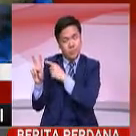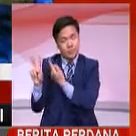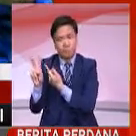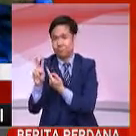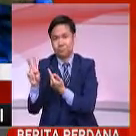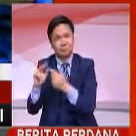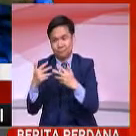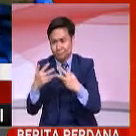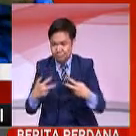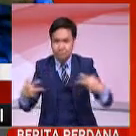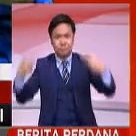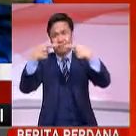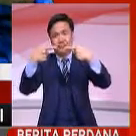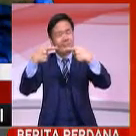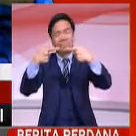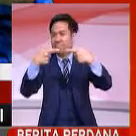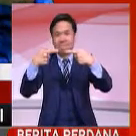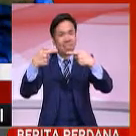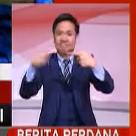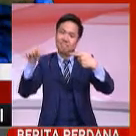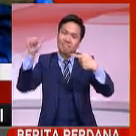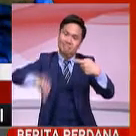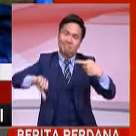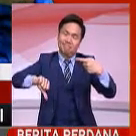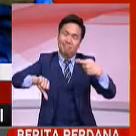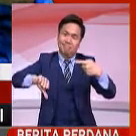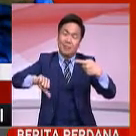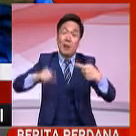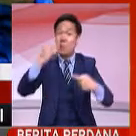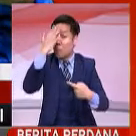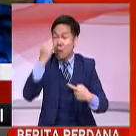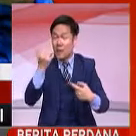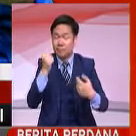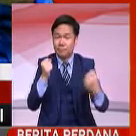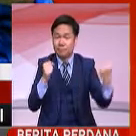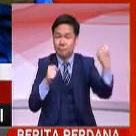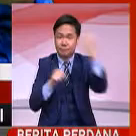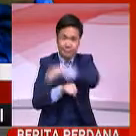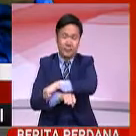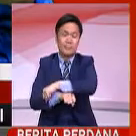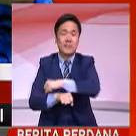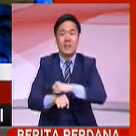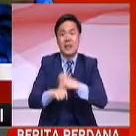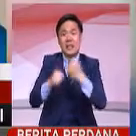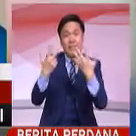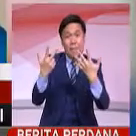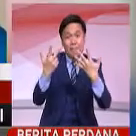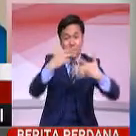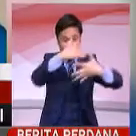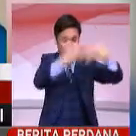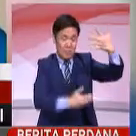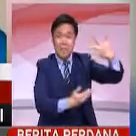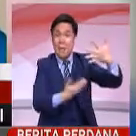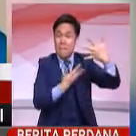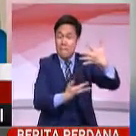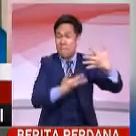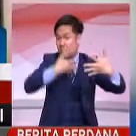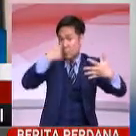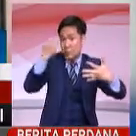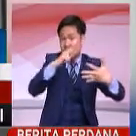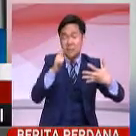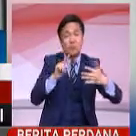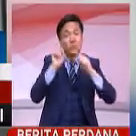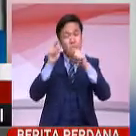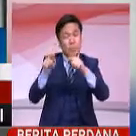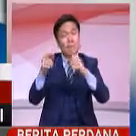penutup musim jelajah dunia akhir beda biar 2020 selepas gagal menempatkan diri dalam kelompok 8 terbaik dalam waktu bengkok